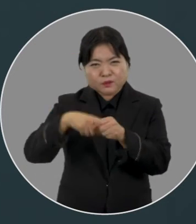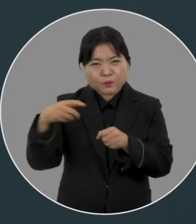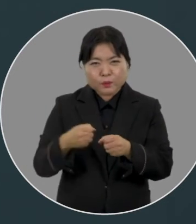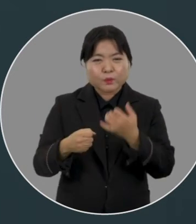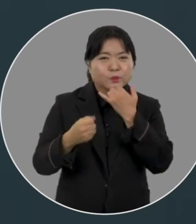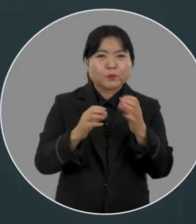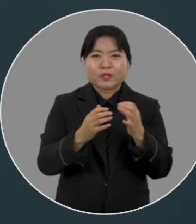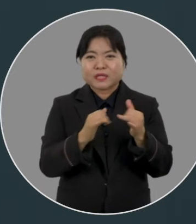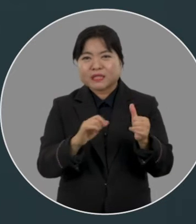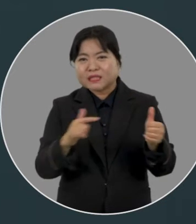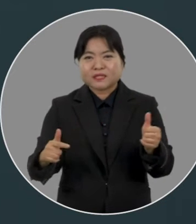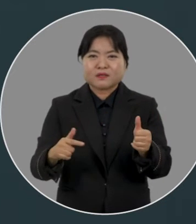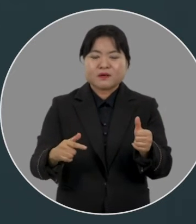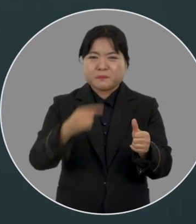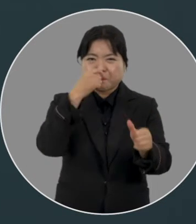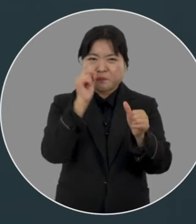집착적으로 독일인들이